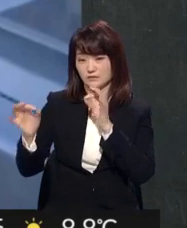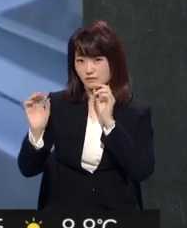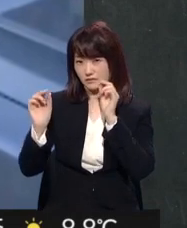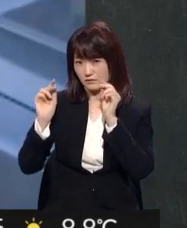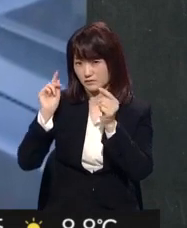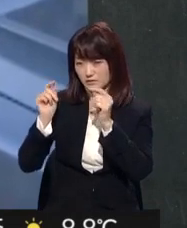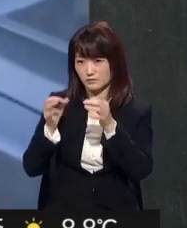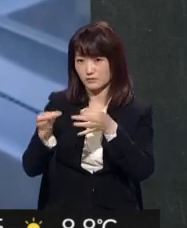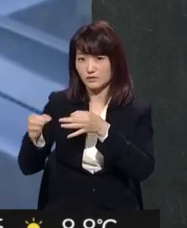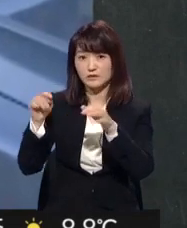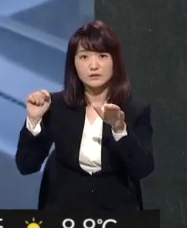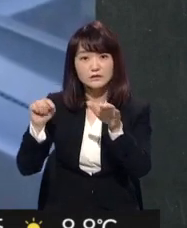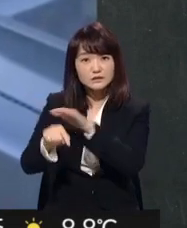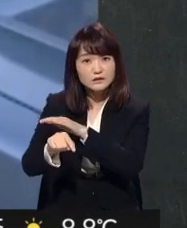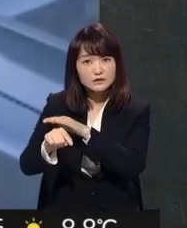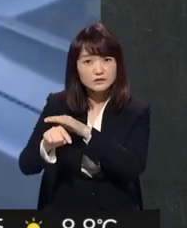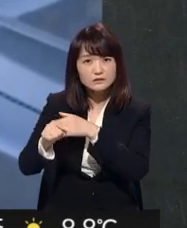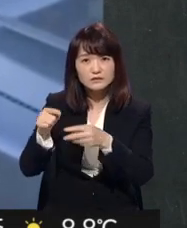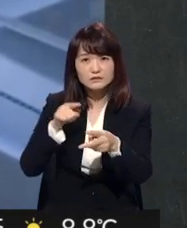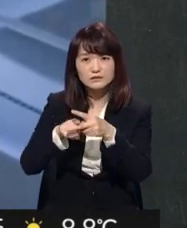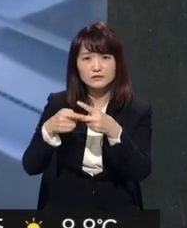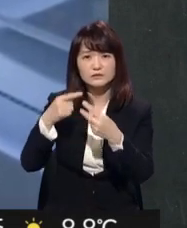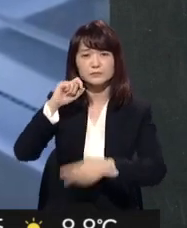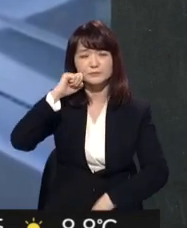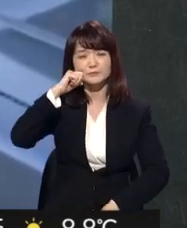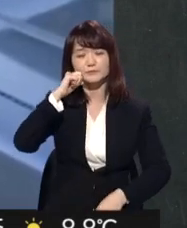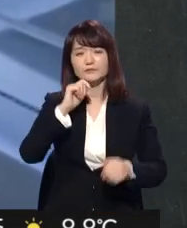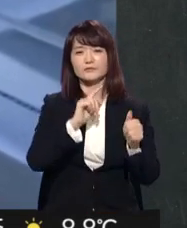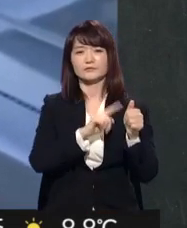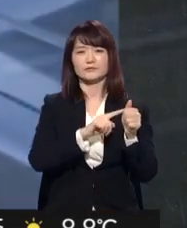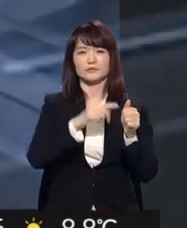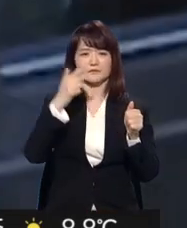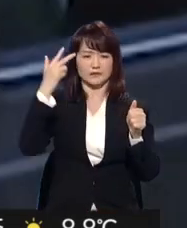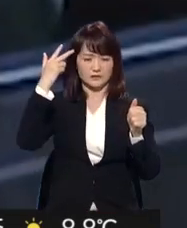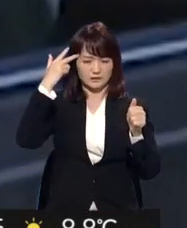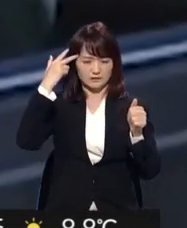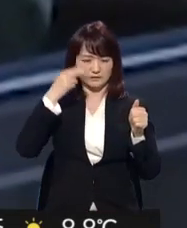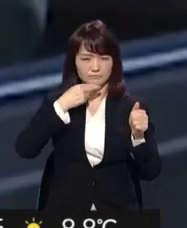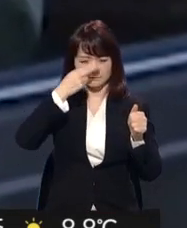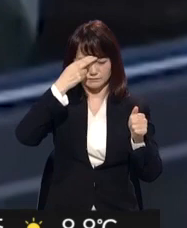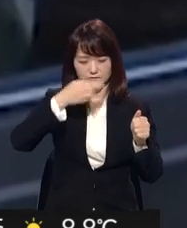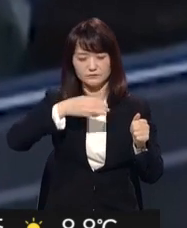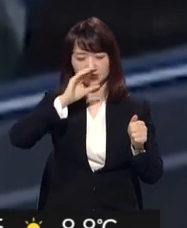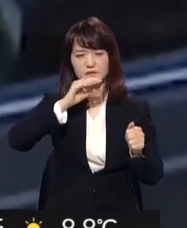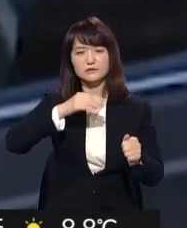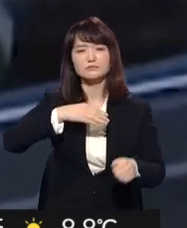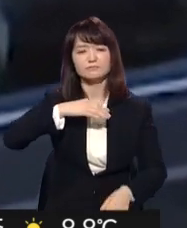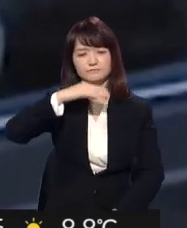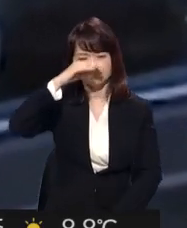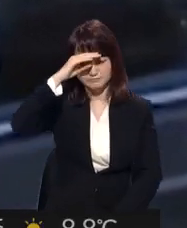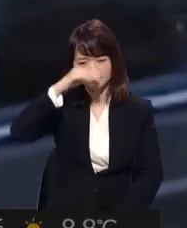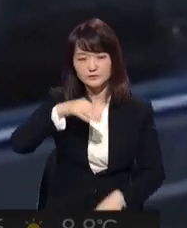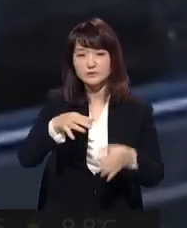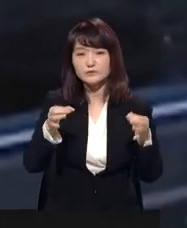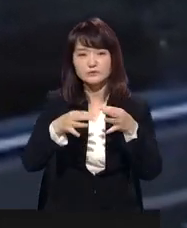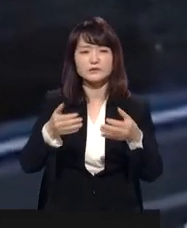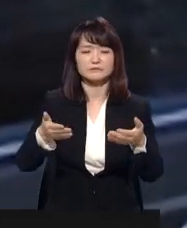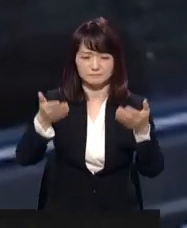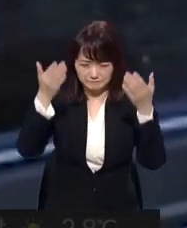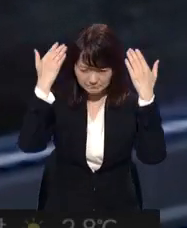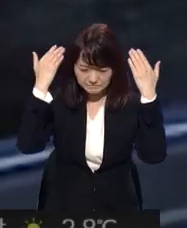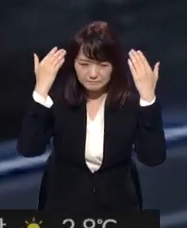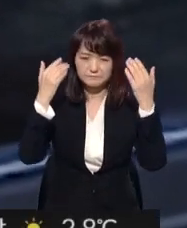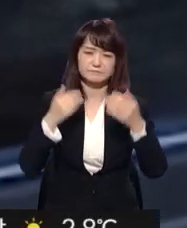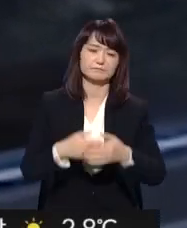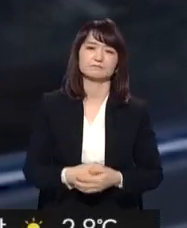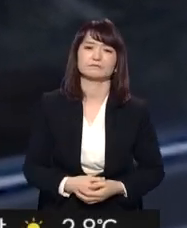우리가 이야기는 힘들겠지만 아마 정신적으로 자기는 술 먹고 취해서 그 순간을 좀 잊어버리자라고